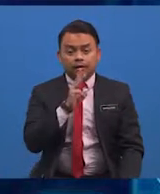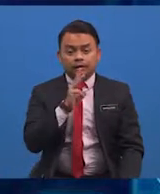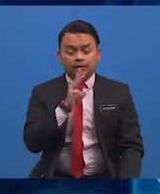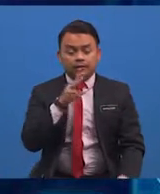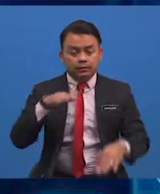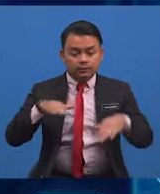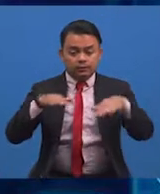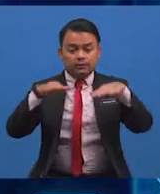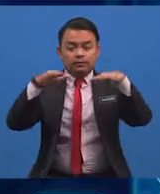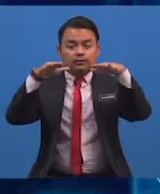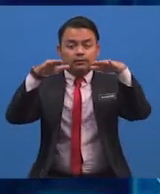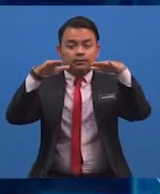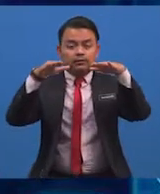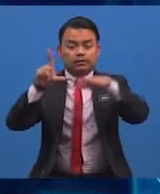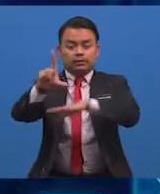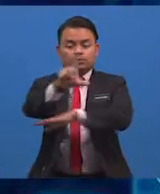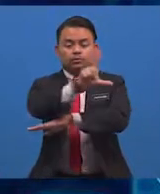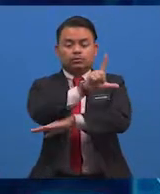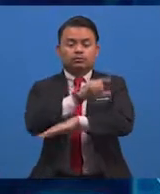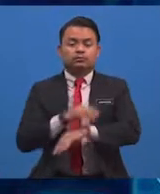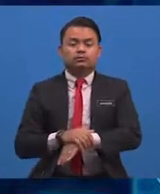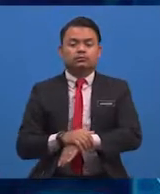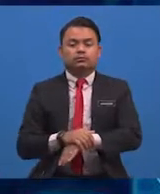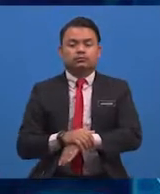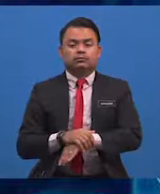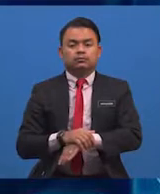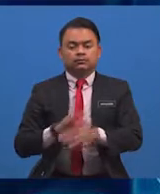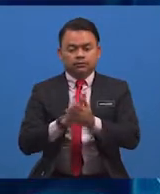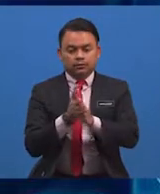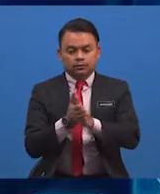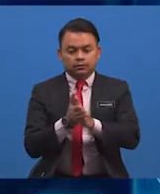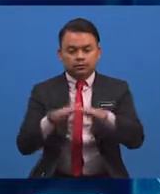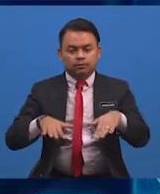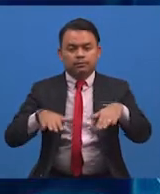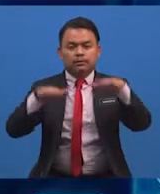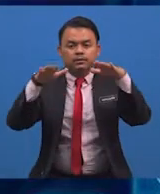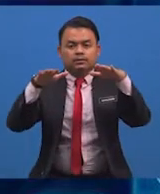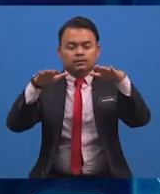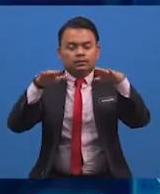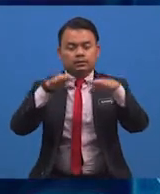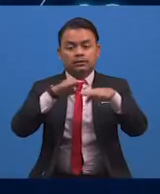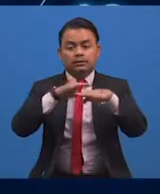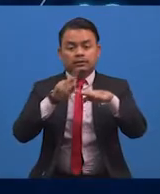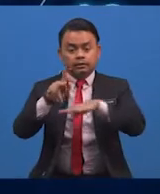meningkatkan paras laut dan menggalakkan berlakunya banjir laut di kawasan tanah rendah.